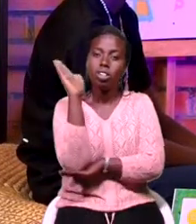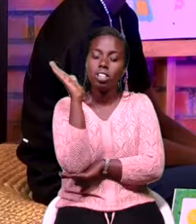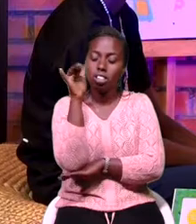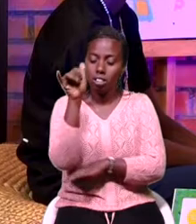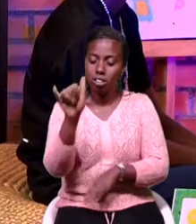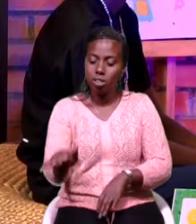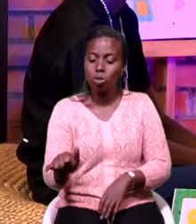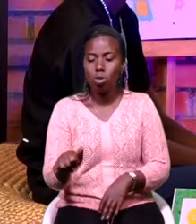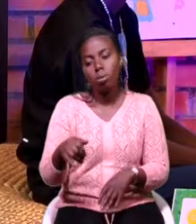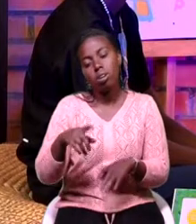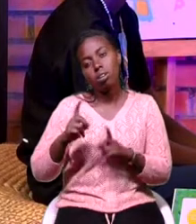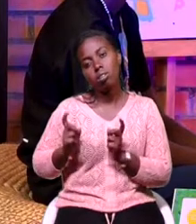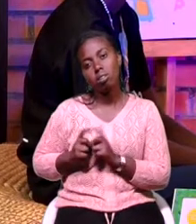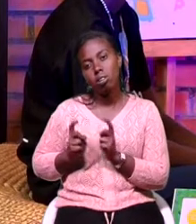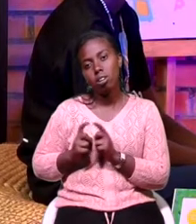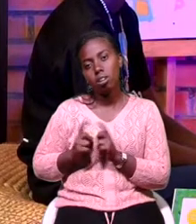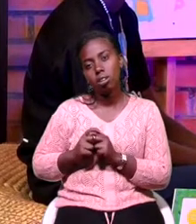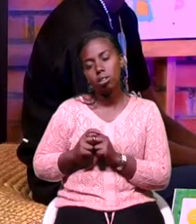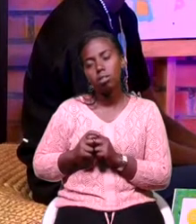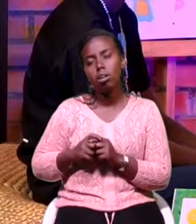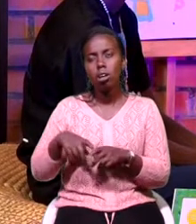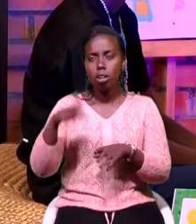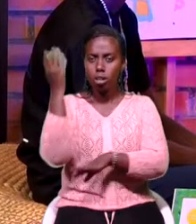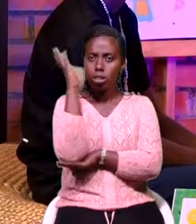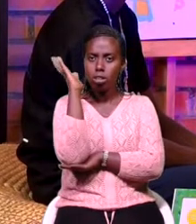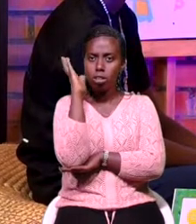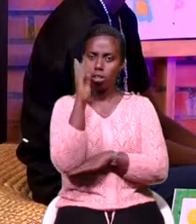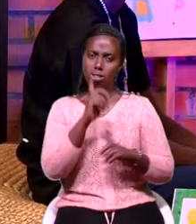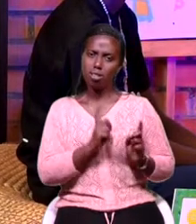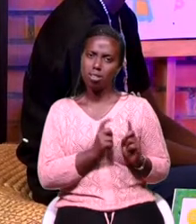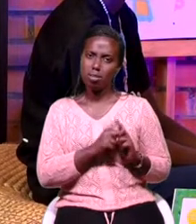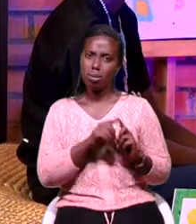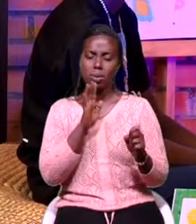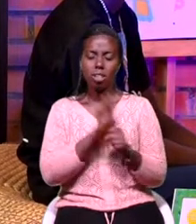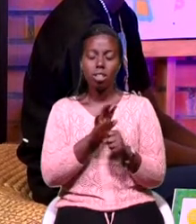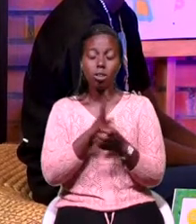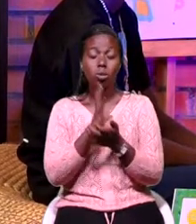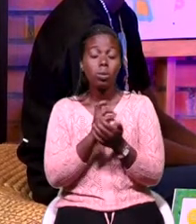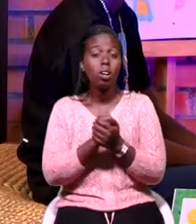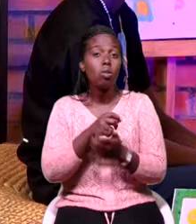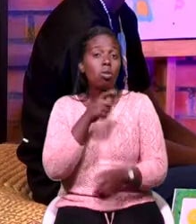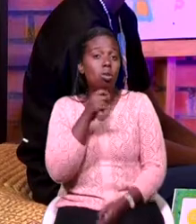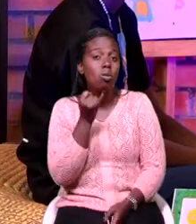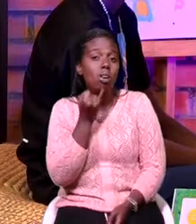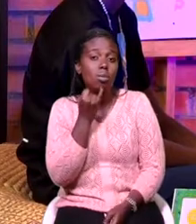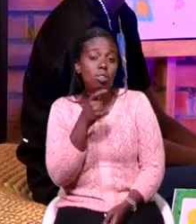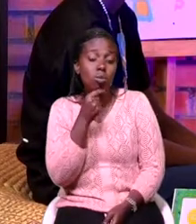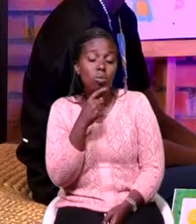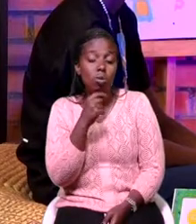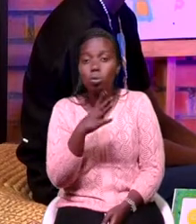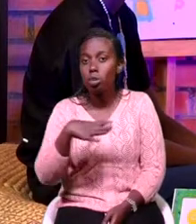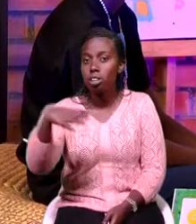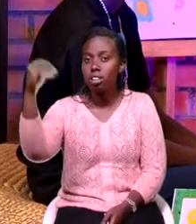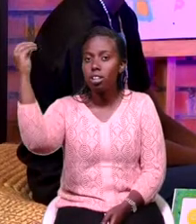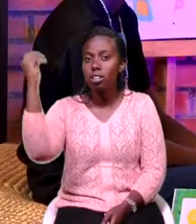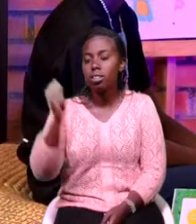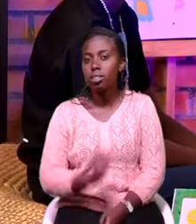kigumana agahinda. Igiti kirababara cyane kubera ko wa mwana w'umuhungu yari